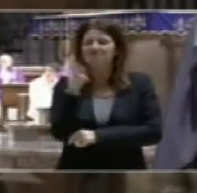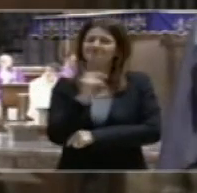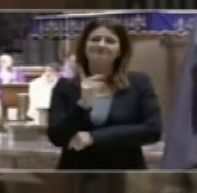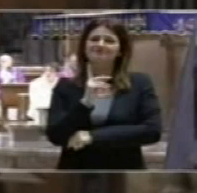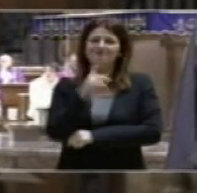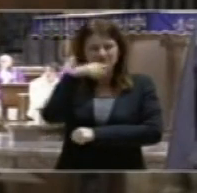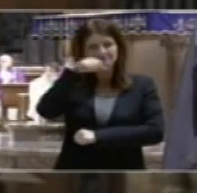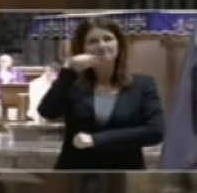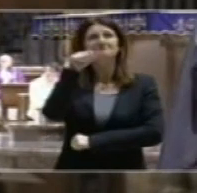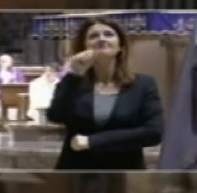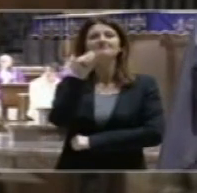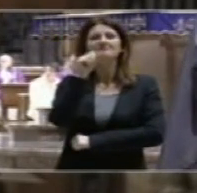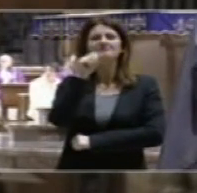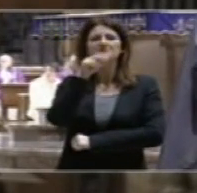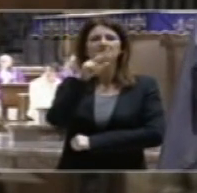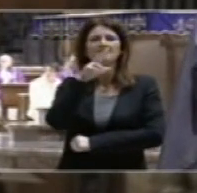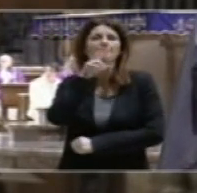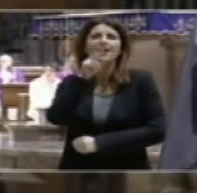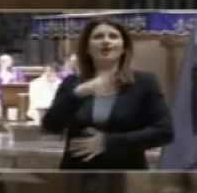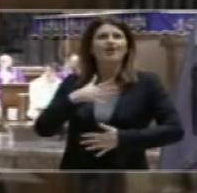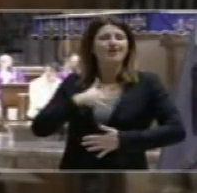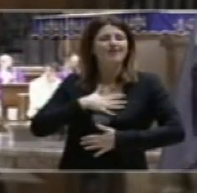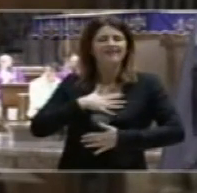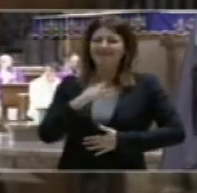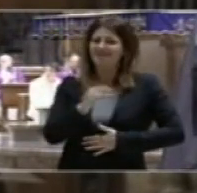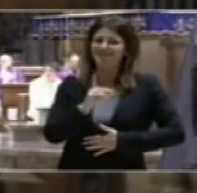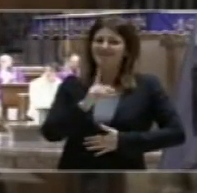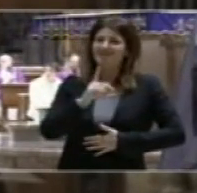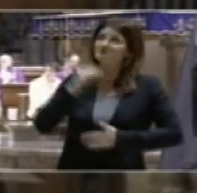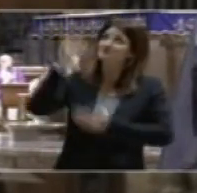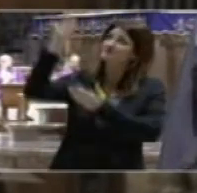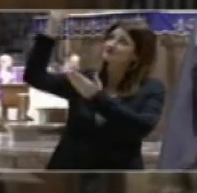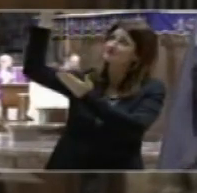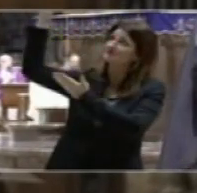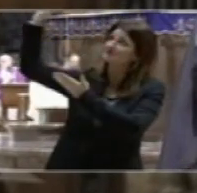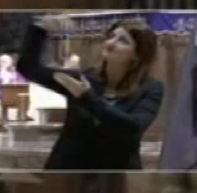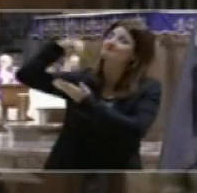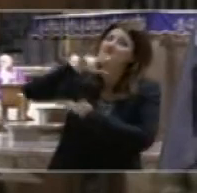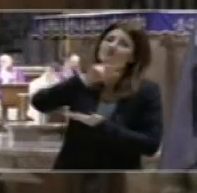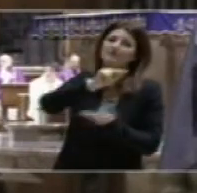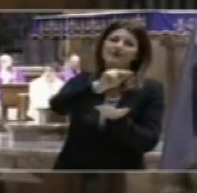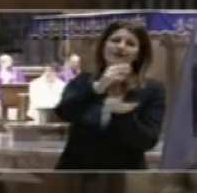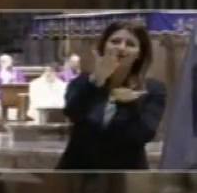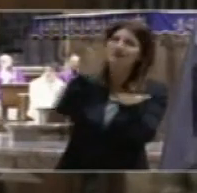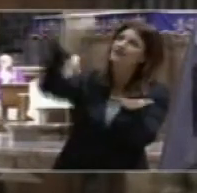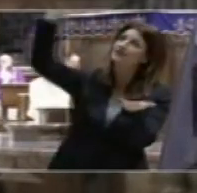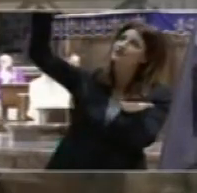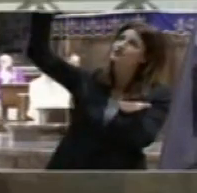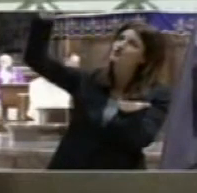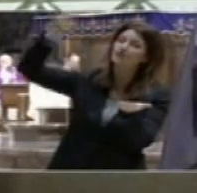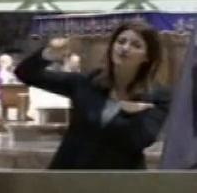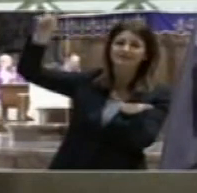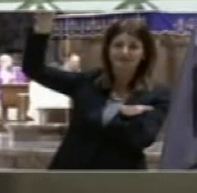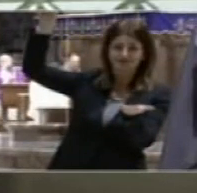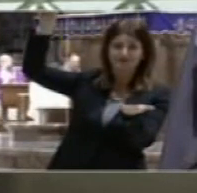Non dicono parole proprie, ma parole che vengono da Dio.